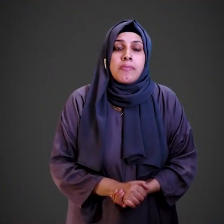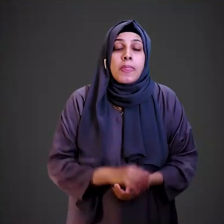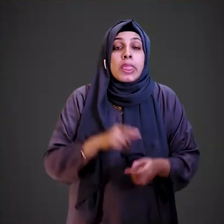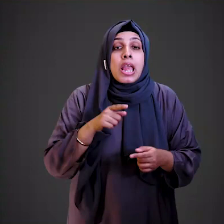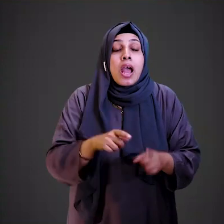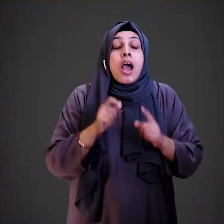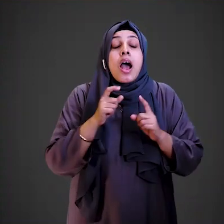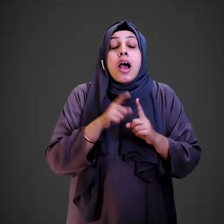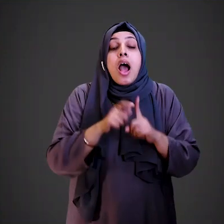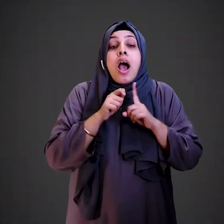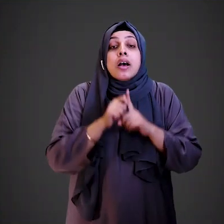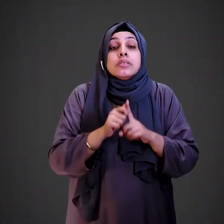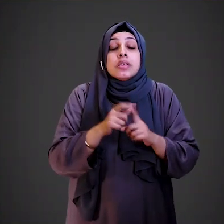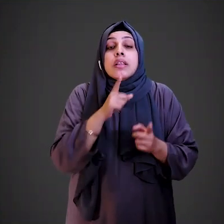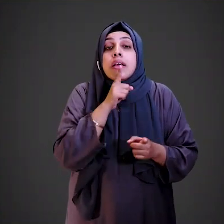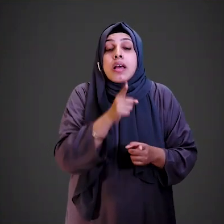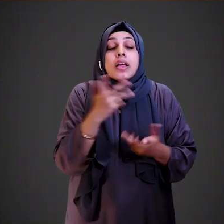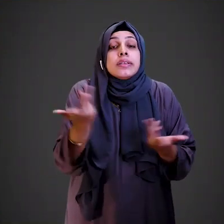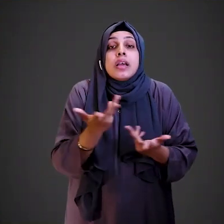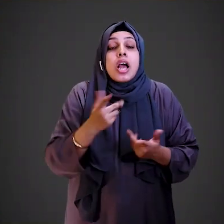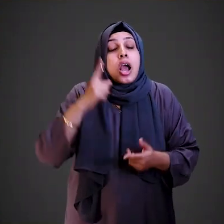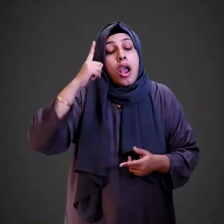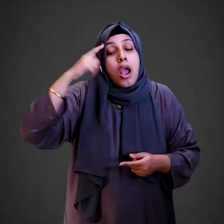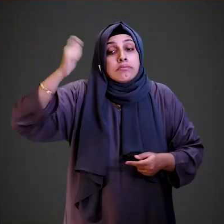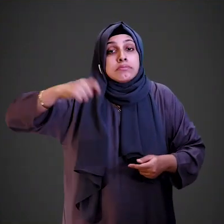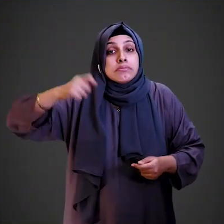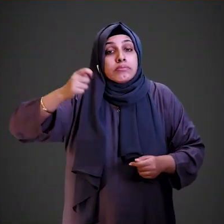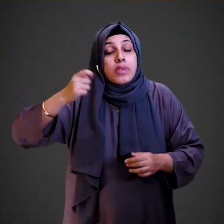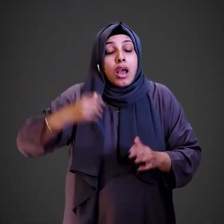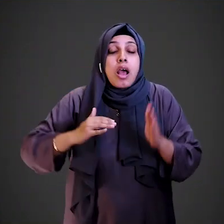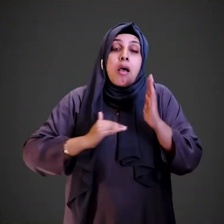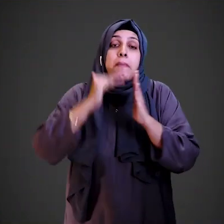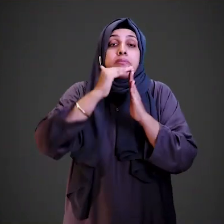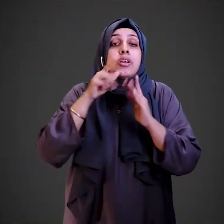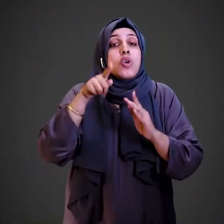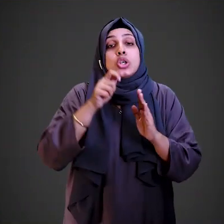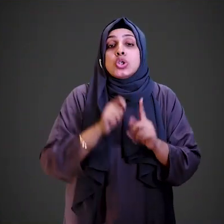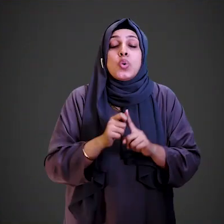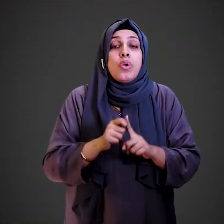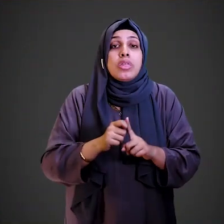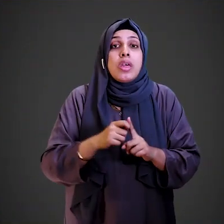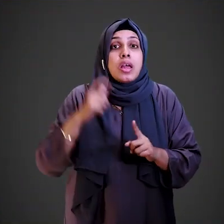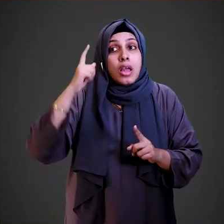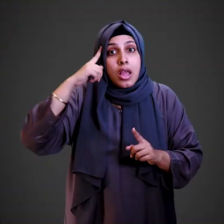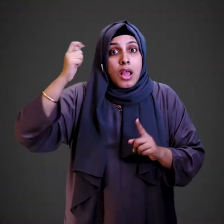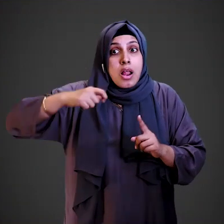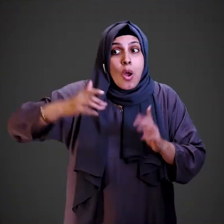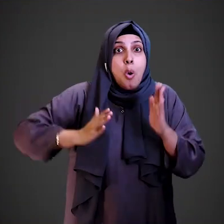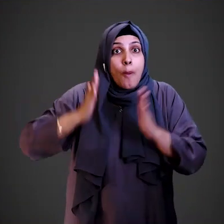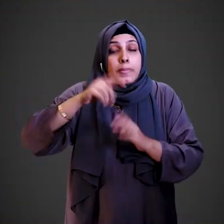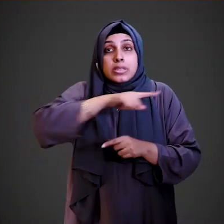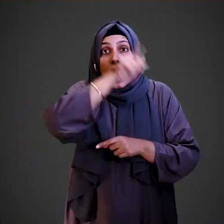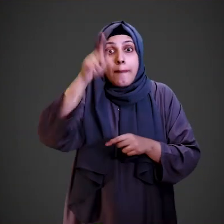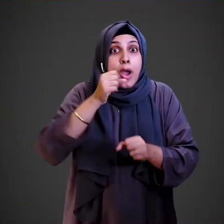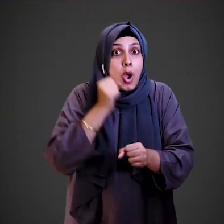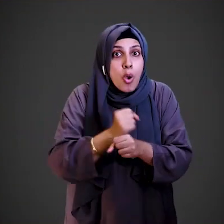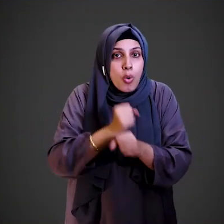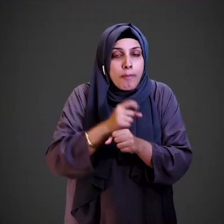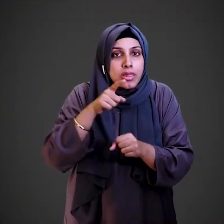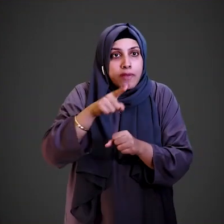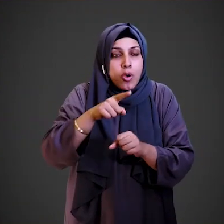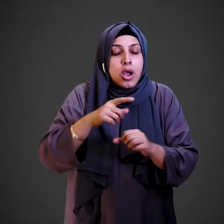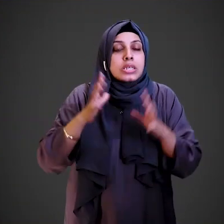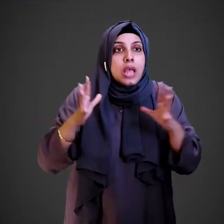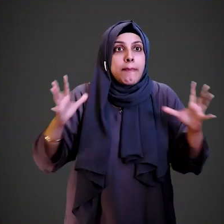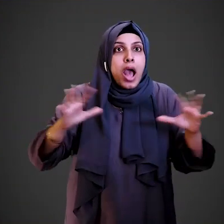एक अहम अंसर कानून की हुक्मरानी का है। कानून की हुक्मरानी के ज़रिए जमहूरी हुकूमतों में पब्लिक